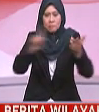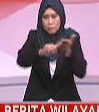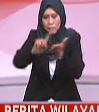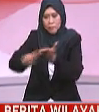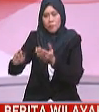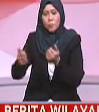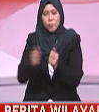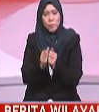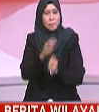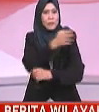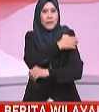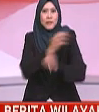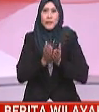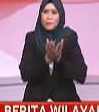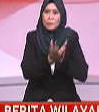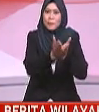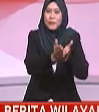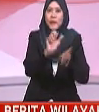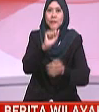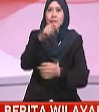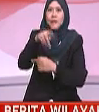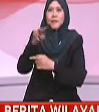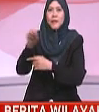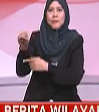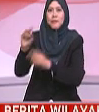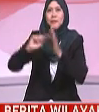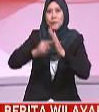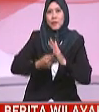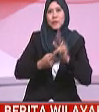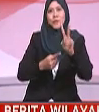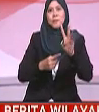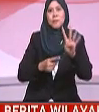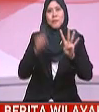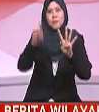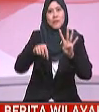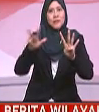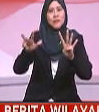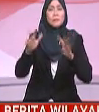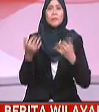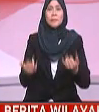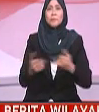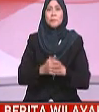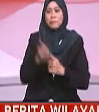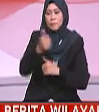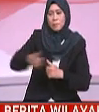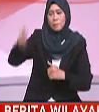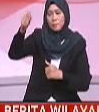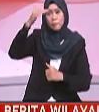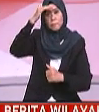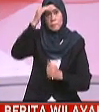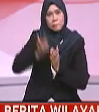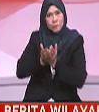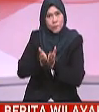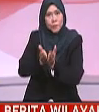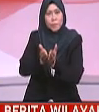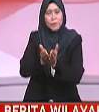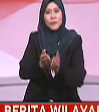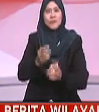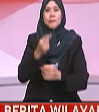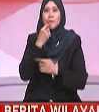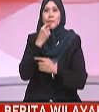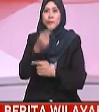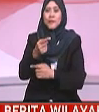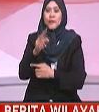Agensi Penguatkuasaan Maritim Malaysia APMM sejak 24 Mac. Pengarah Maritim Johor Laksamana Pertama Maritim Nurul